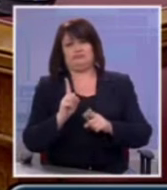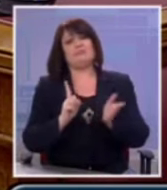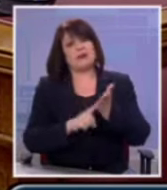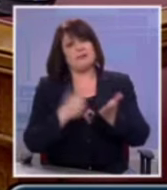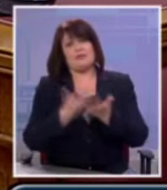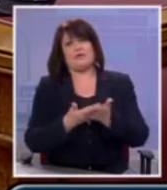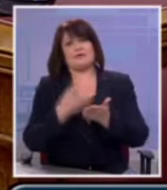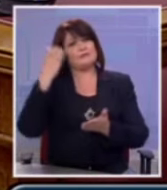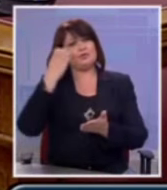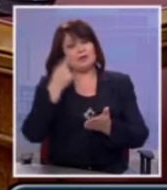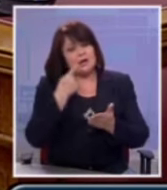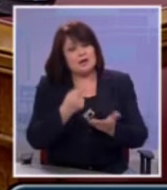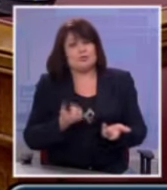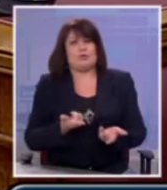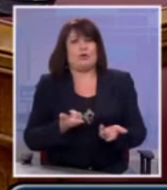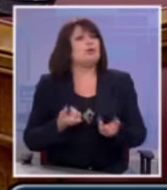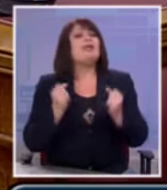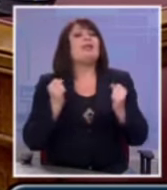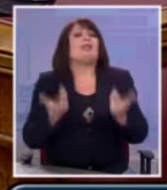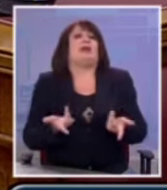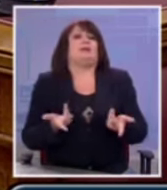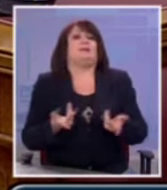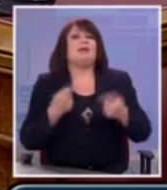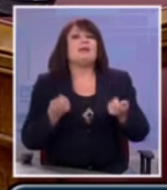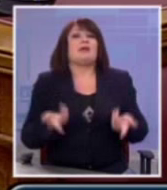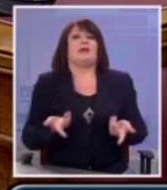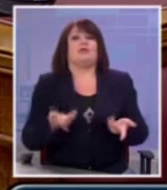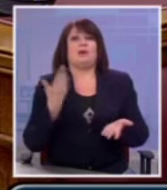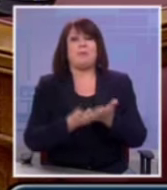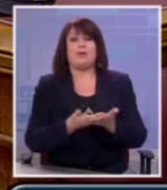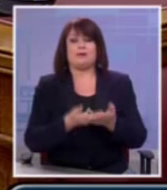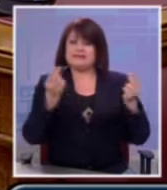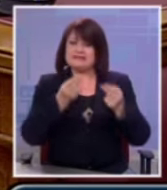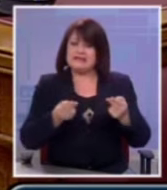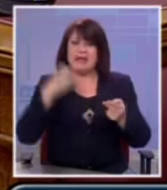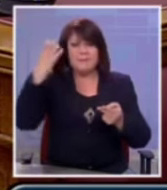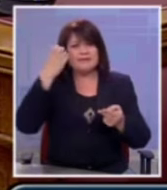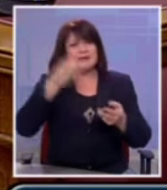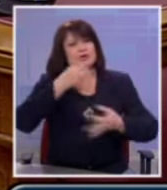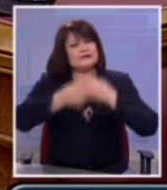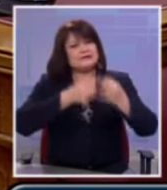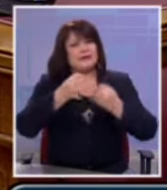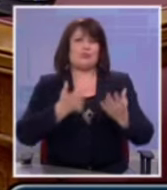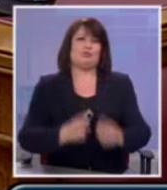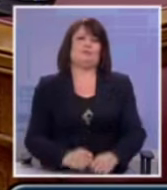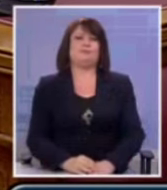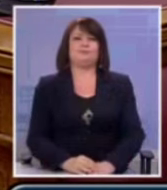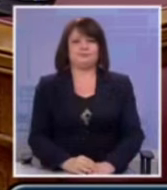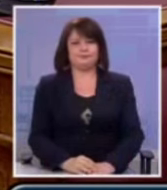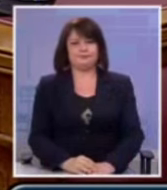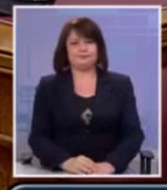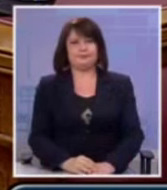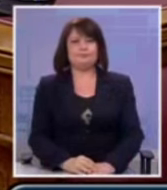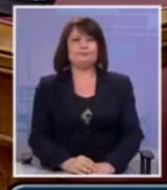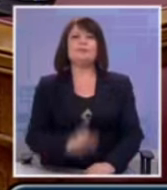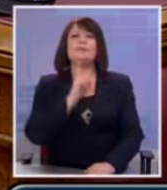καταρρεύσουν μόνο επιστημονικά και με τεκμηρίωση θα έλεγα από επιστήμονες όπως συμμετέχουν